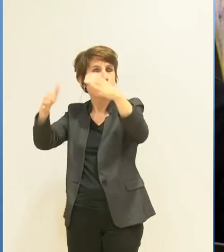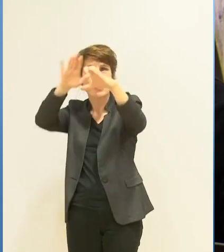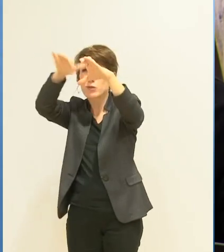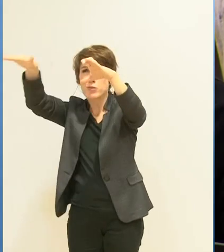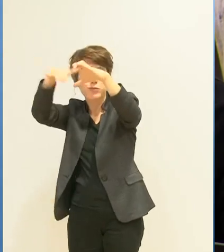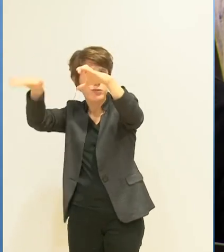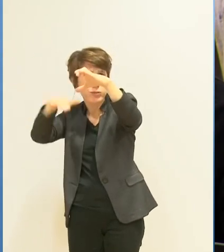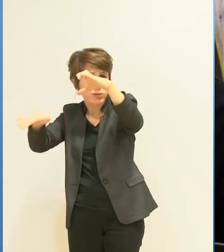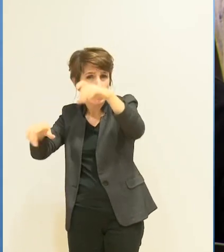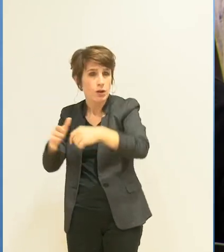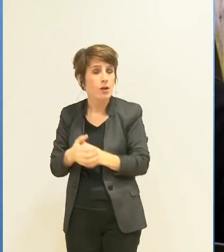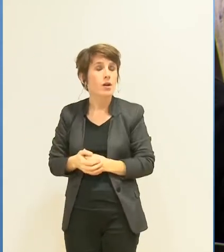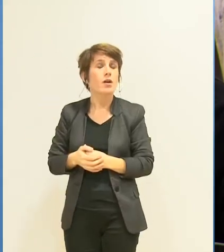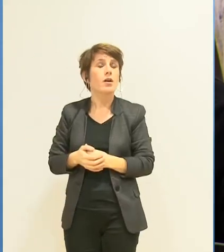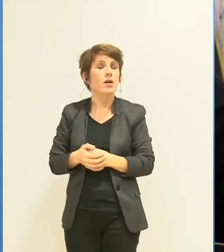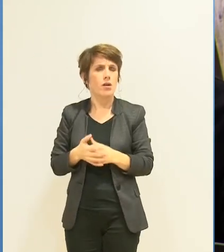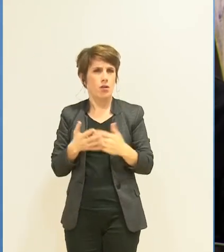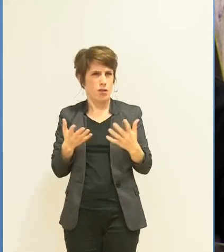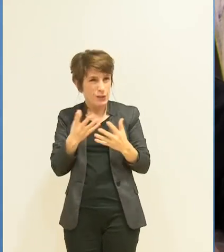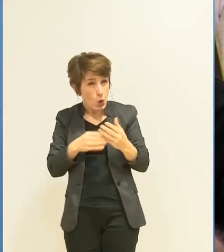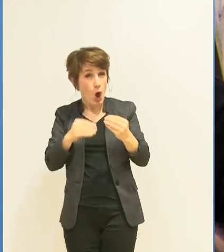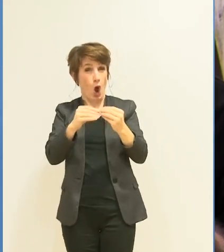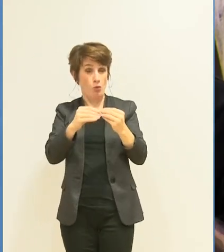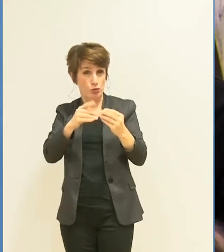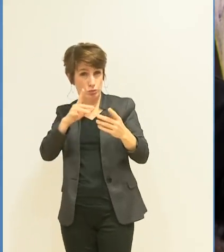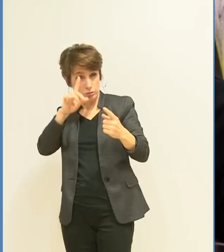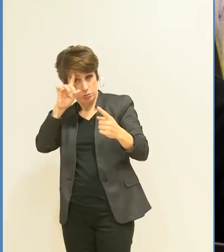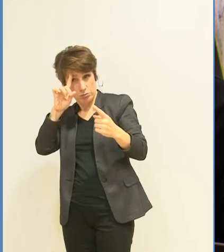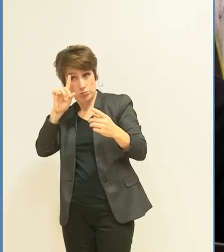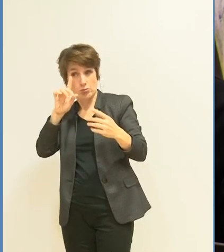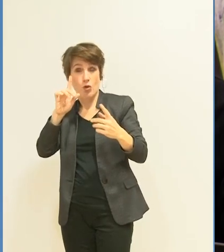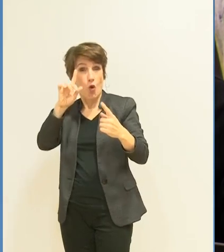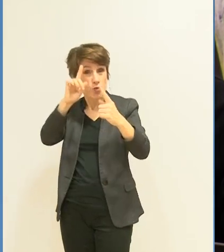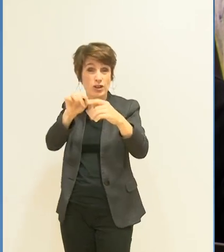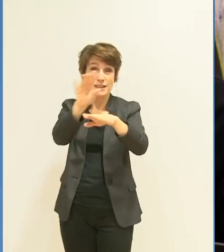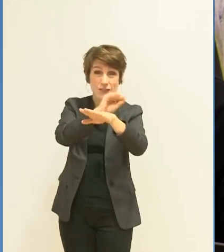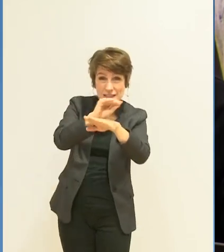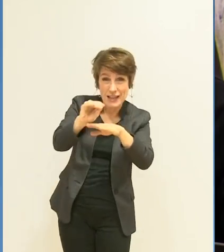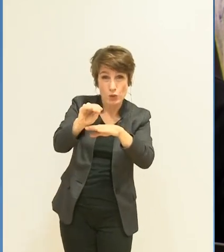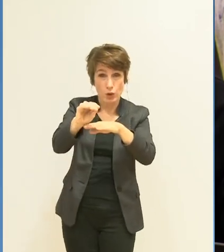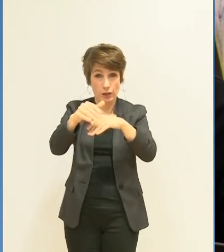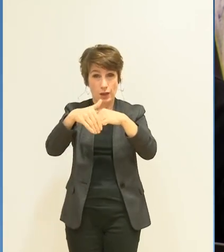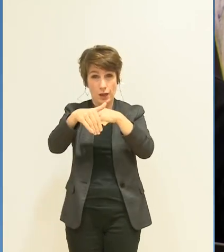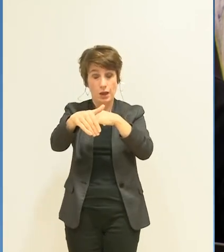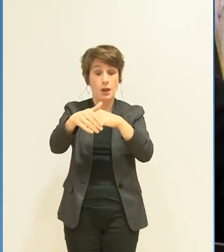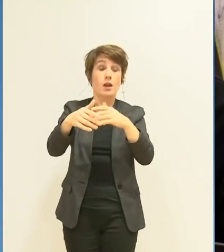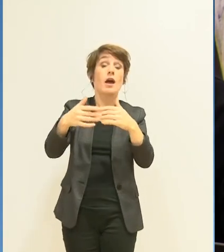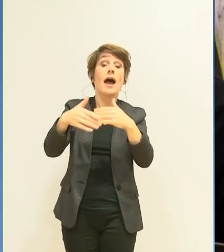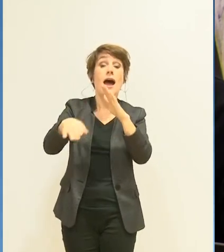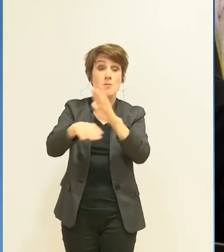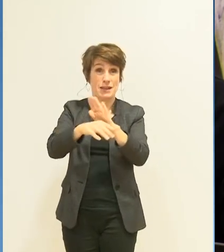plus pour participer à la sécurisation du montage de l'opération à compter de 2022 la